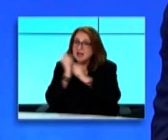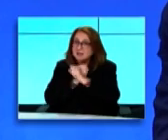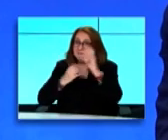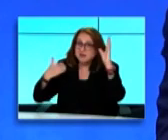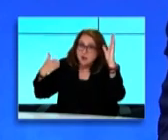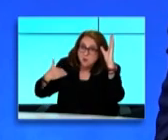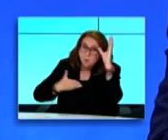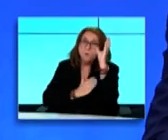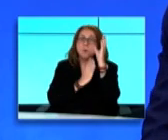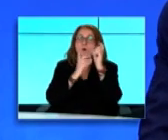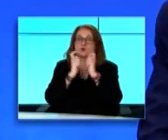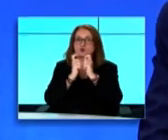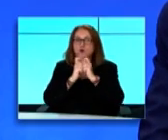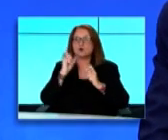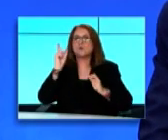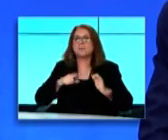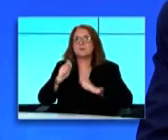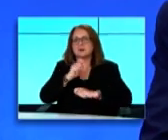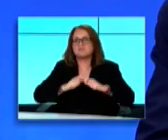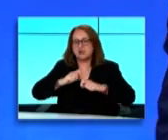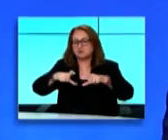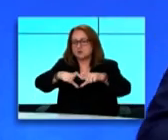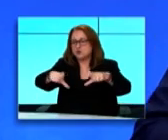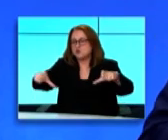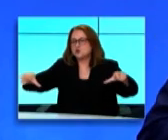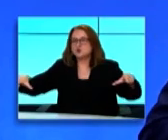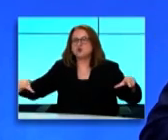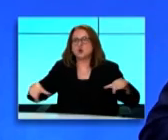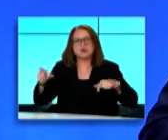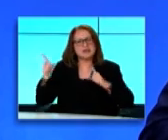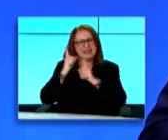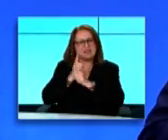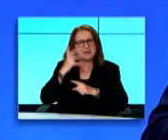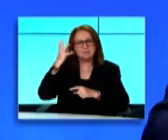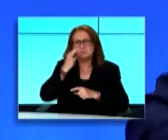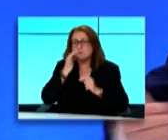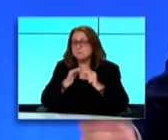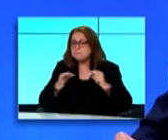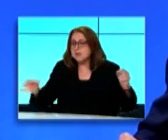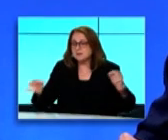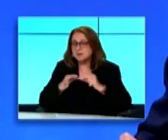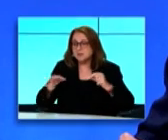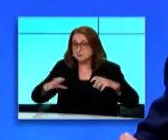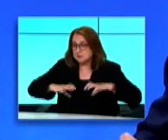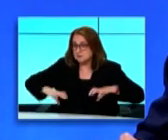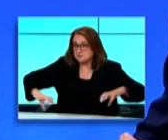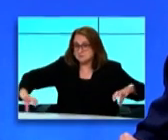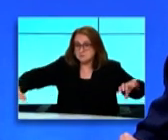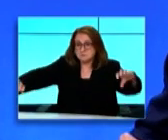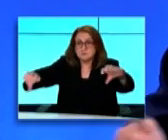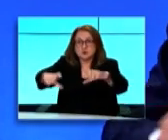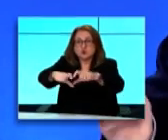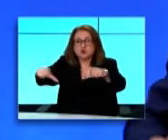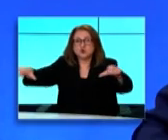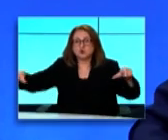πρέπει να δημιουργηθεί μια ζώνη πλάτους που θα μας ορίσουν οι ειδικοί, στην οποία δεν μπορούμε να φυτέψουμε πεύκα.